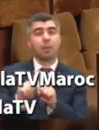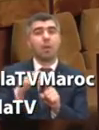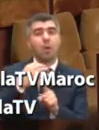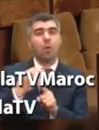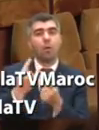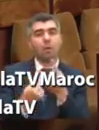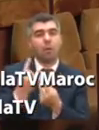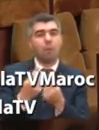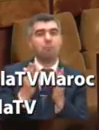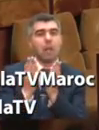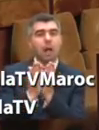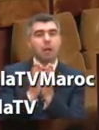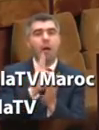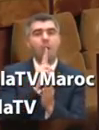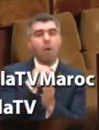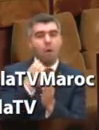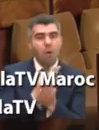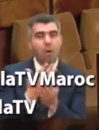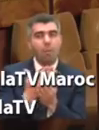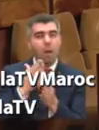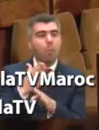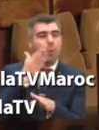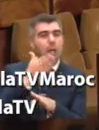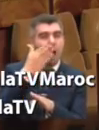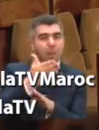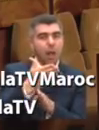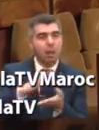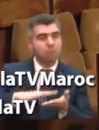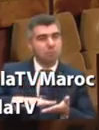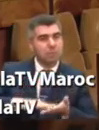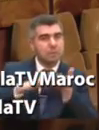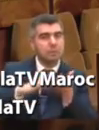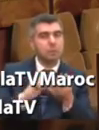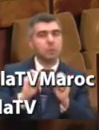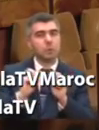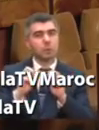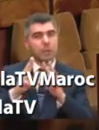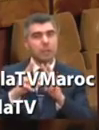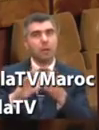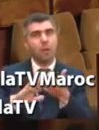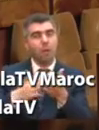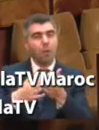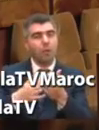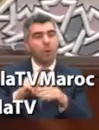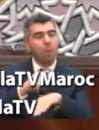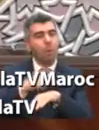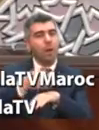المدرسة العمومية والرهانات الكبيرة اللي تبنتها الحكومة وكنتمناوها